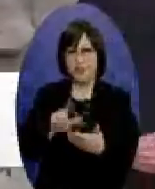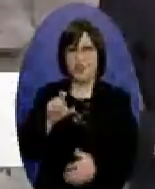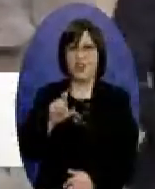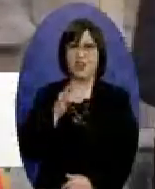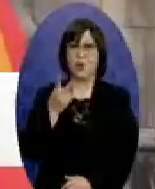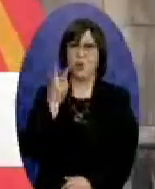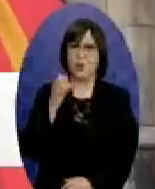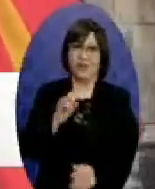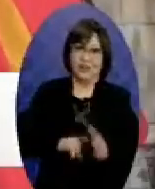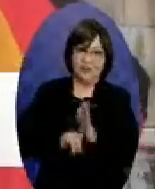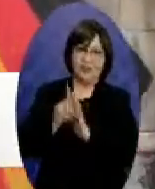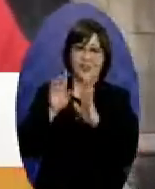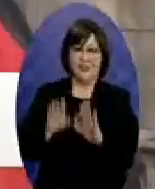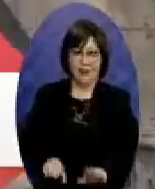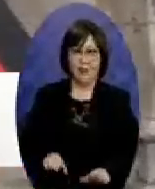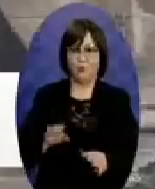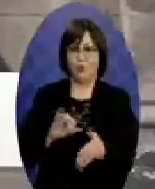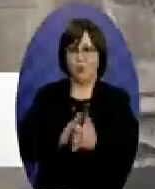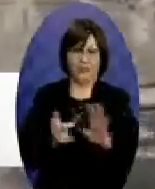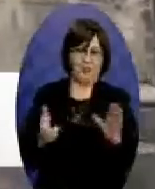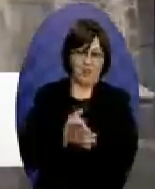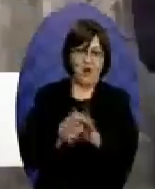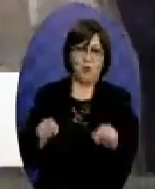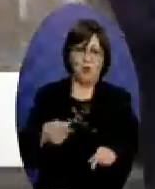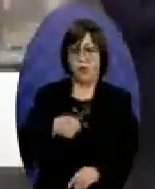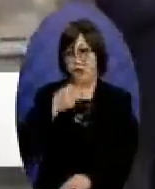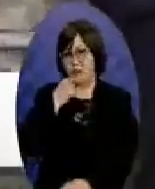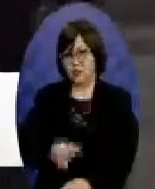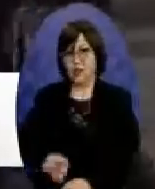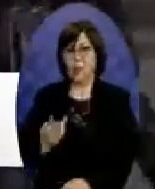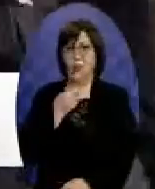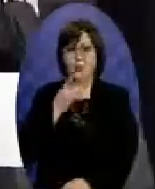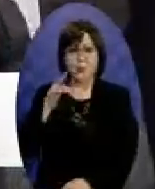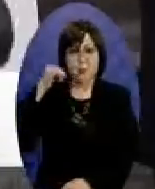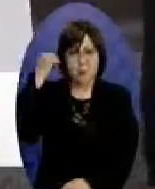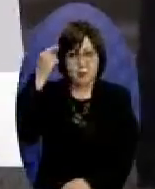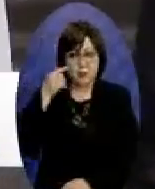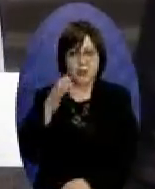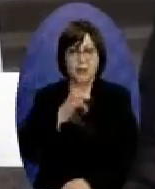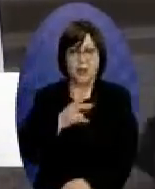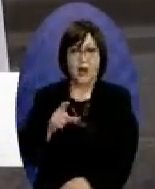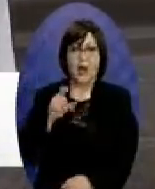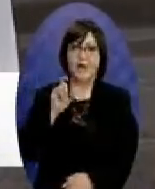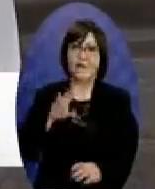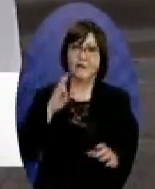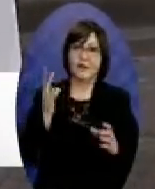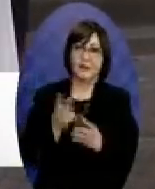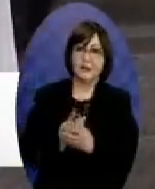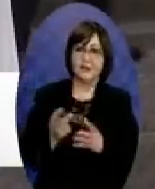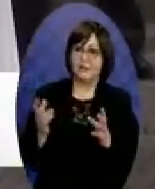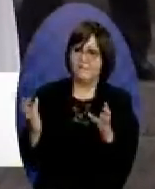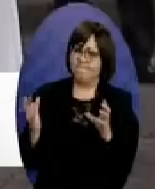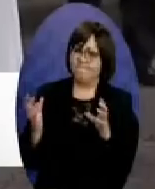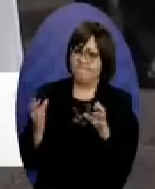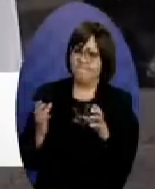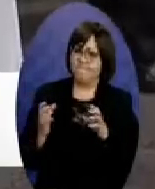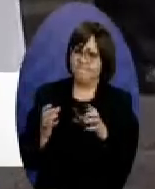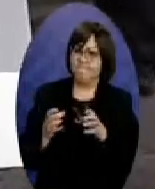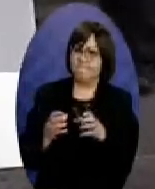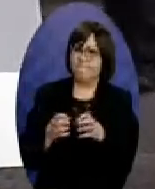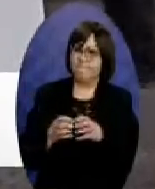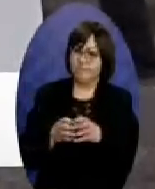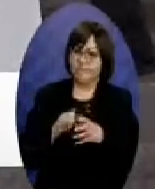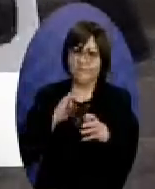гэсэн байна. За Макроны хэлснээр үзэл санааны нэгдэл, эв санааны нэгдэл болон нягтран одоо нэгдэх байдал